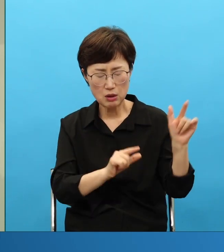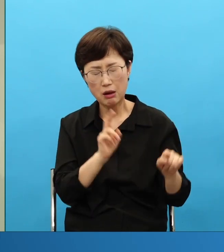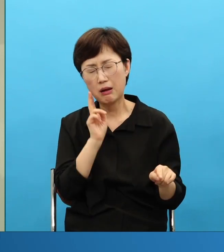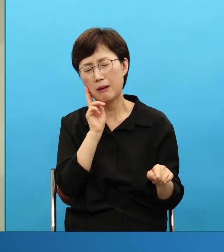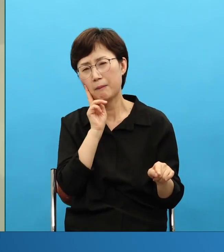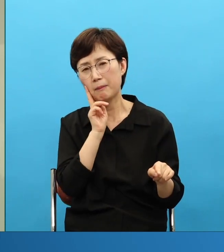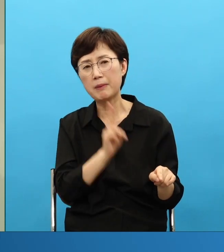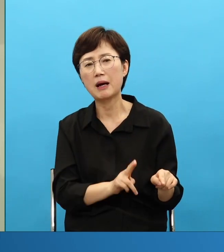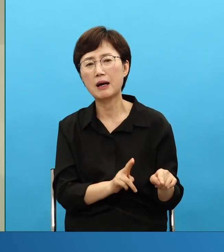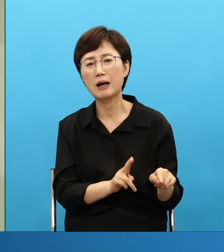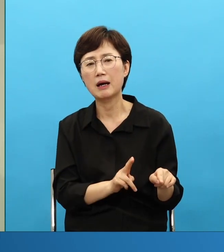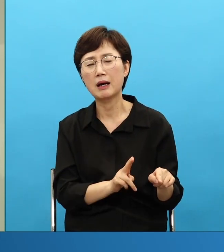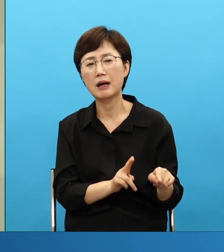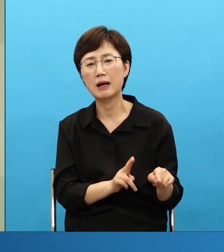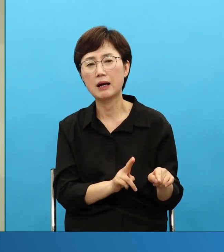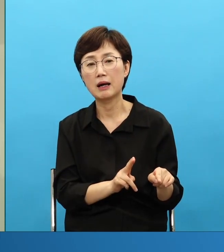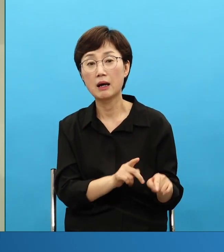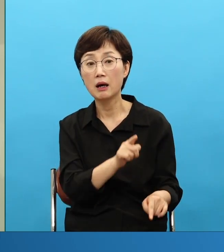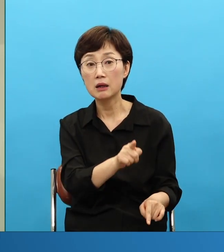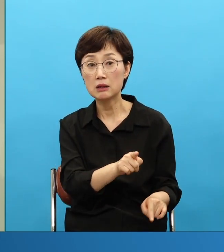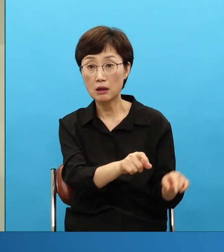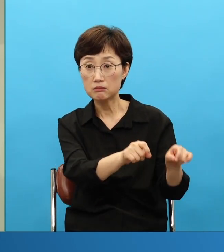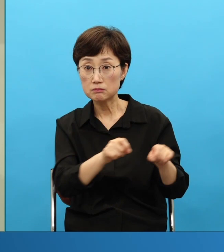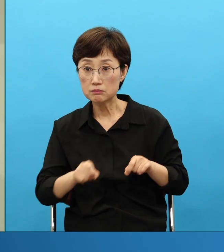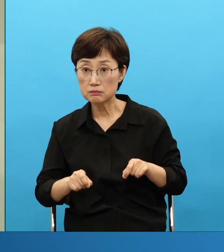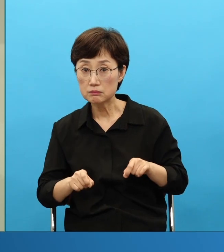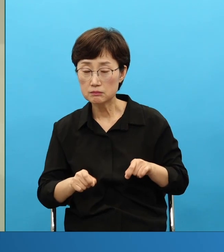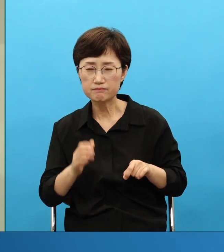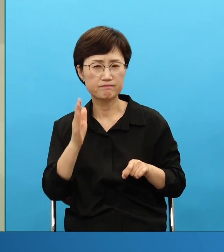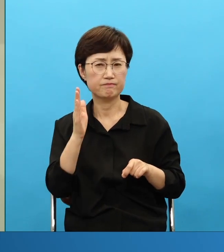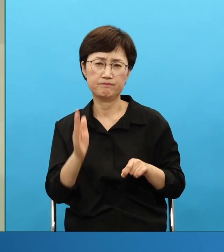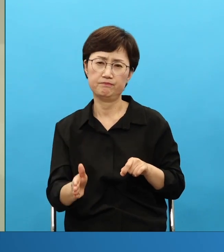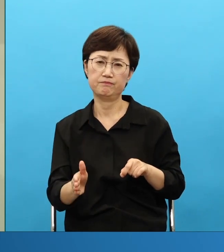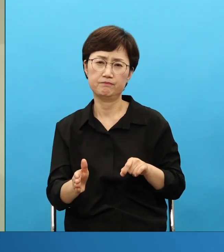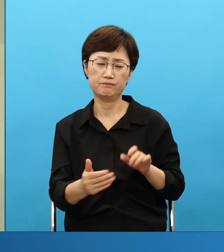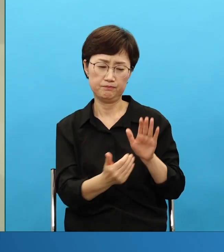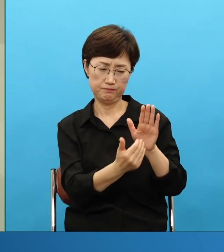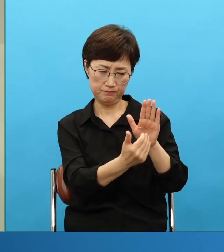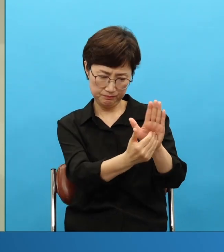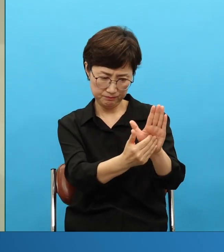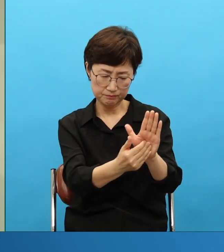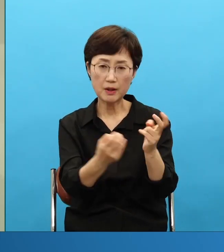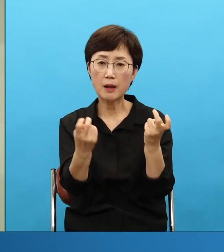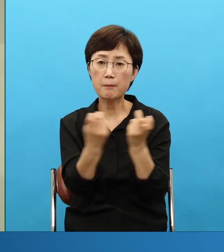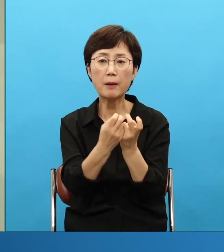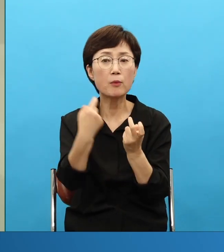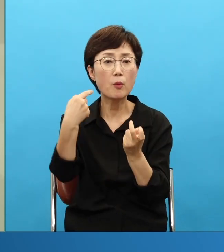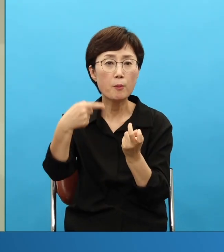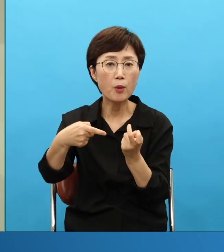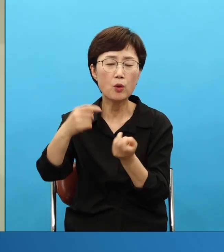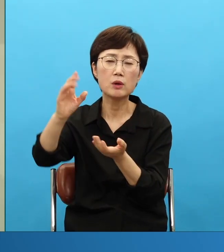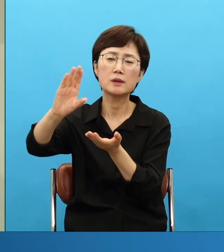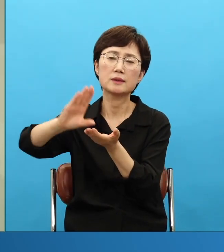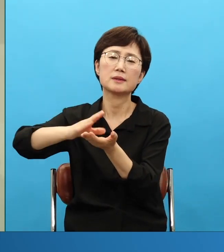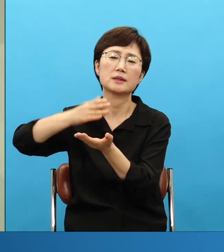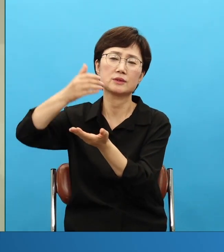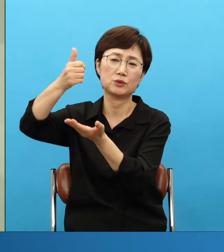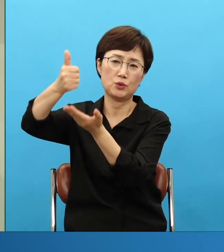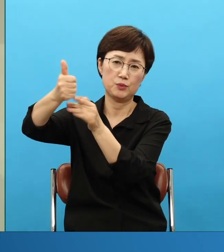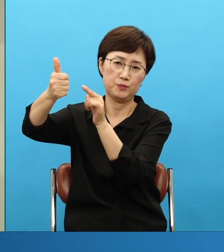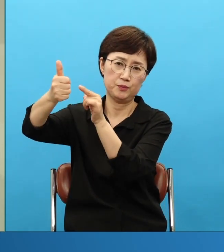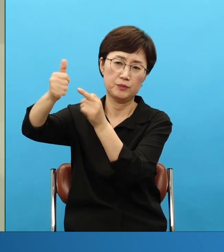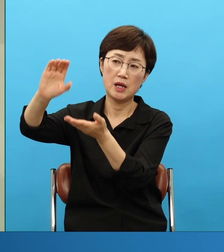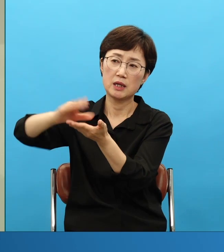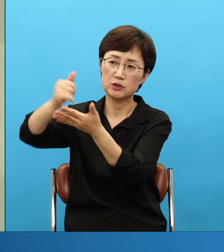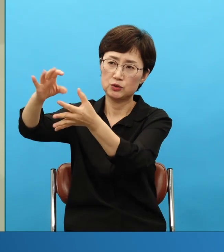all faced. 그래서 이거 막는 길이 그리스도인데 이 망대를 세워라. And the way to block this is Christ. So raise